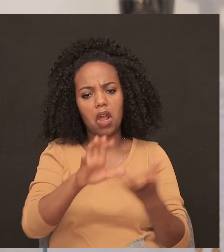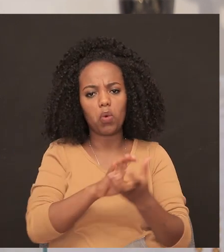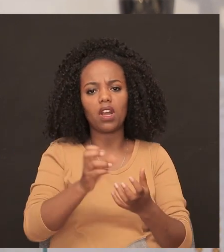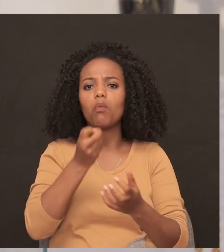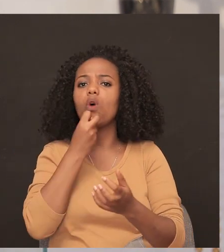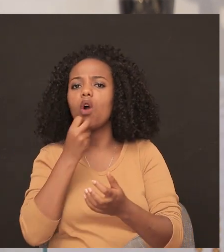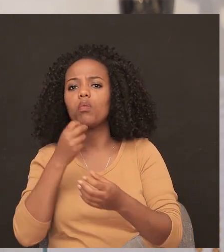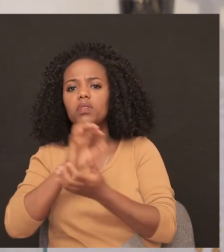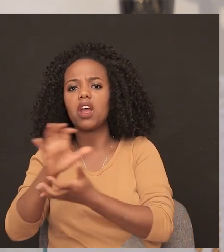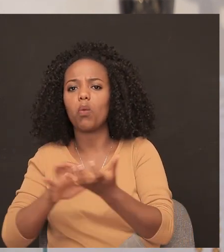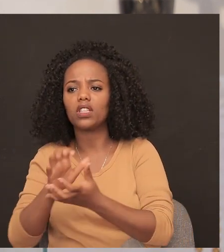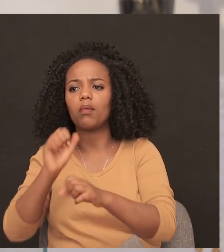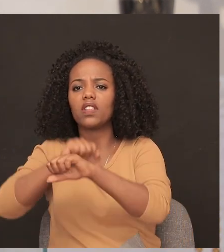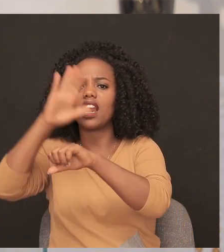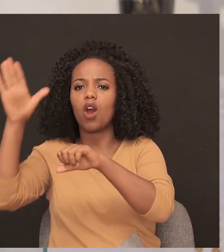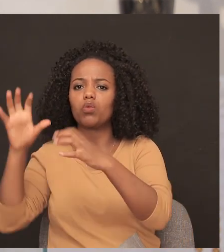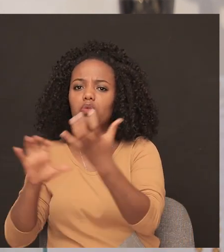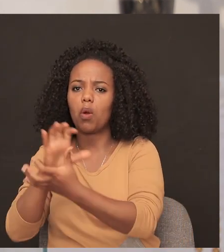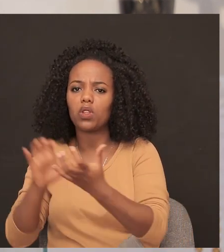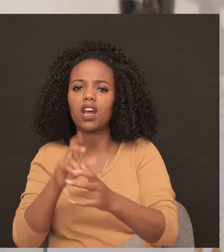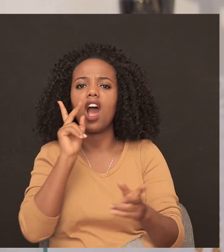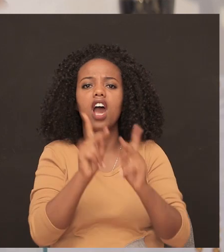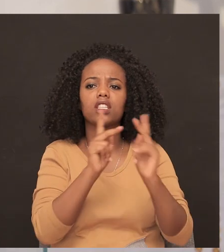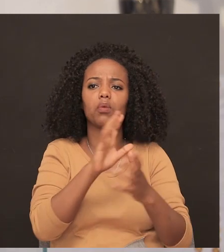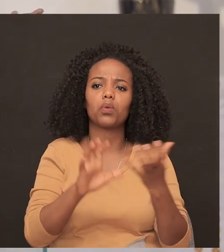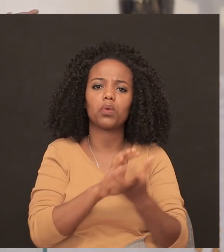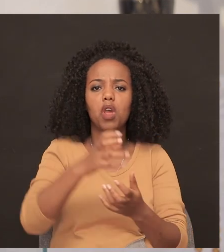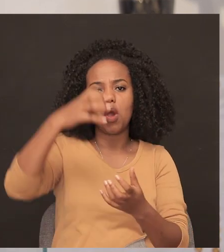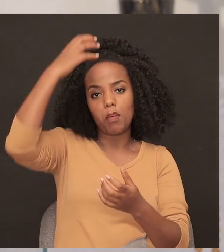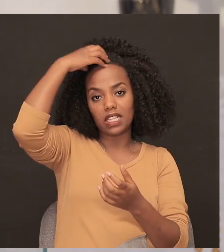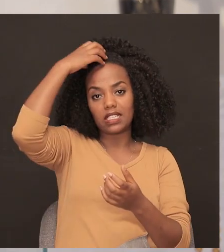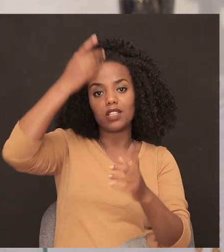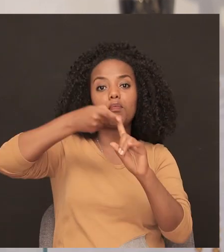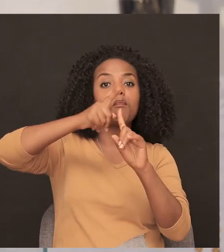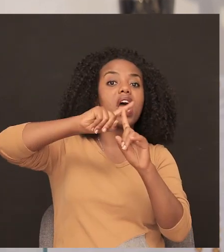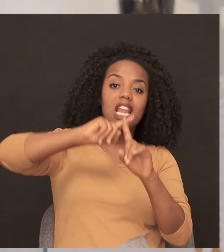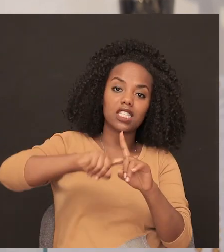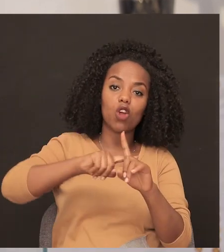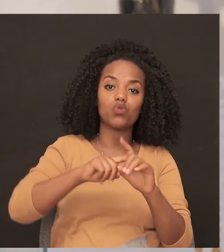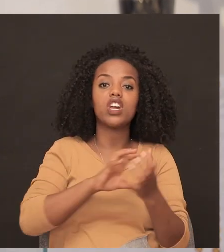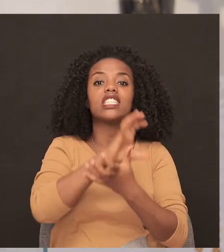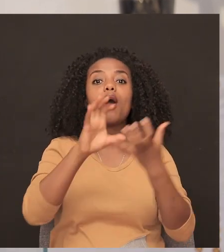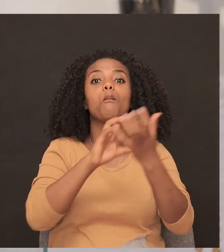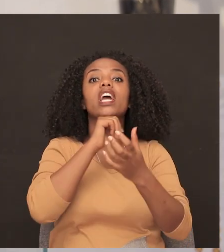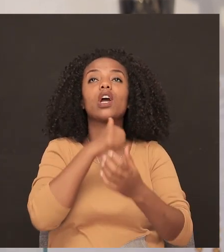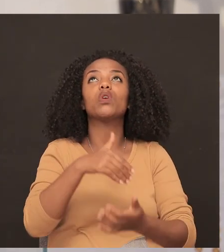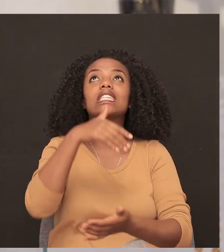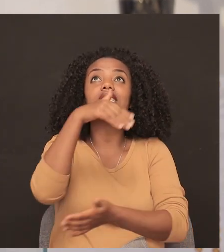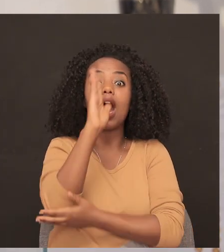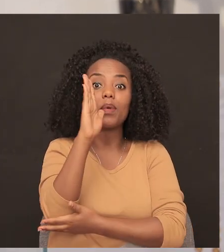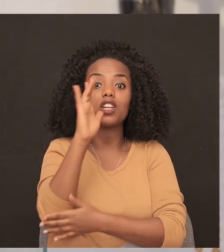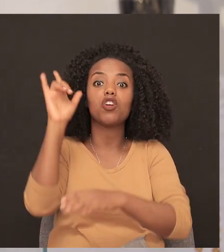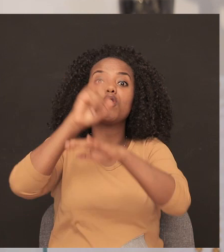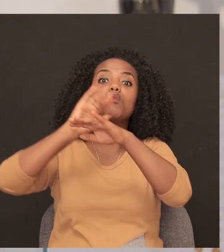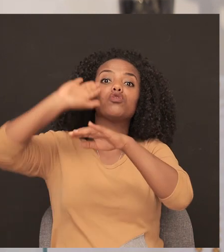ይናወጣል፣ ተራሮችም ይናወጣሉ፣ አህዛብም ይናወጣሉ፣ መንግስታትም ይመለሳሉ። የማይናወጥ እግዚአብሔር ግን በዙፋኑ